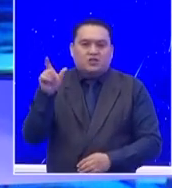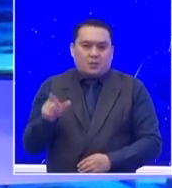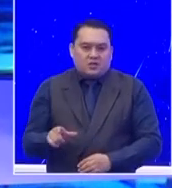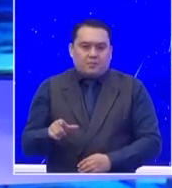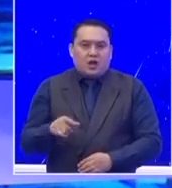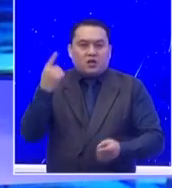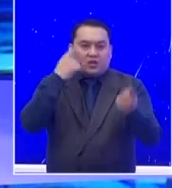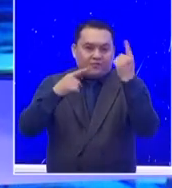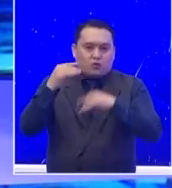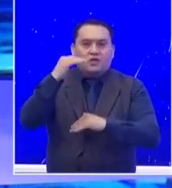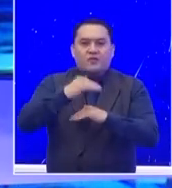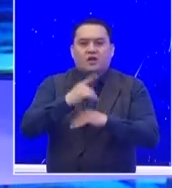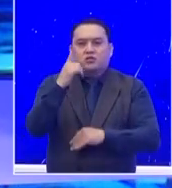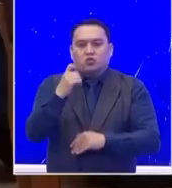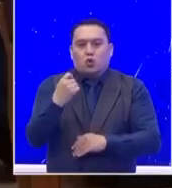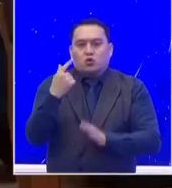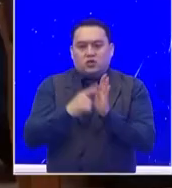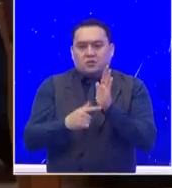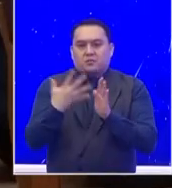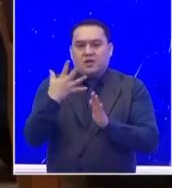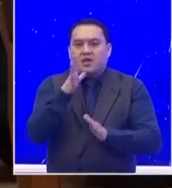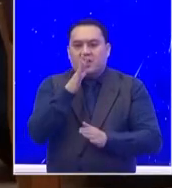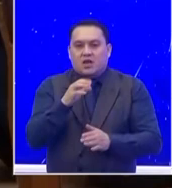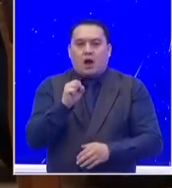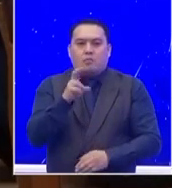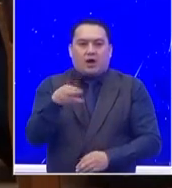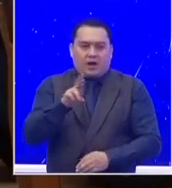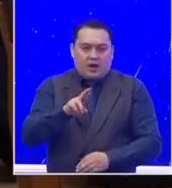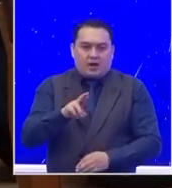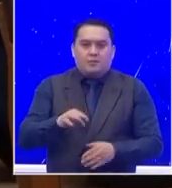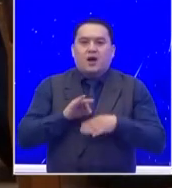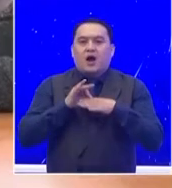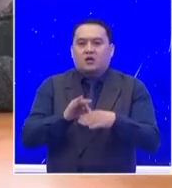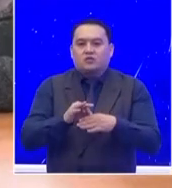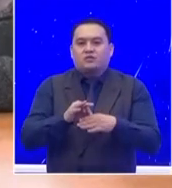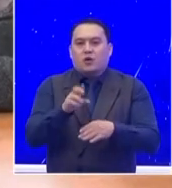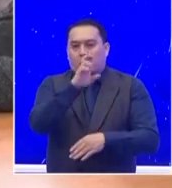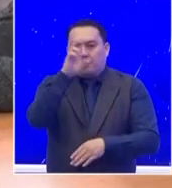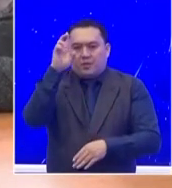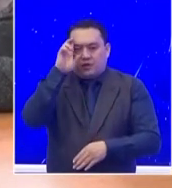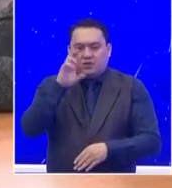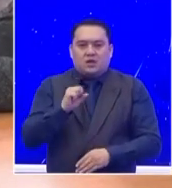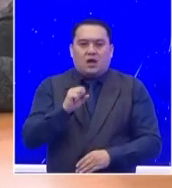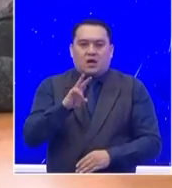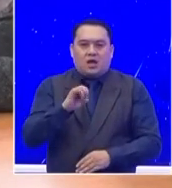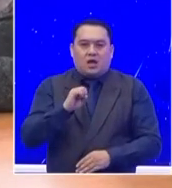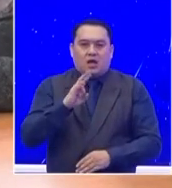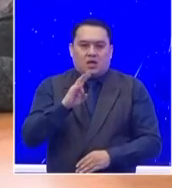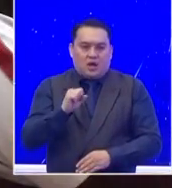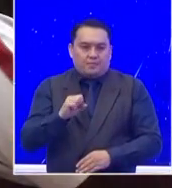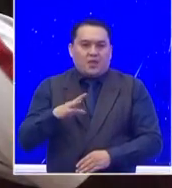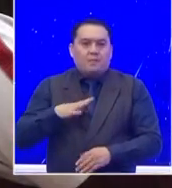мыслителя. Творческий вечер в честь 175-летия Абая Кунанбаева прошел в стенах библиотеки имени Сакена